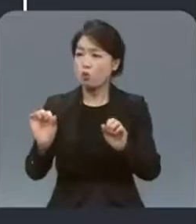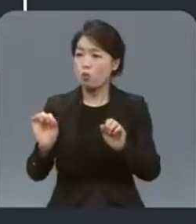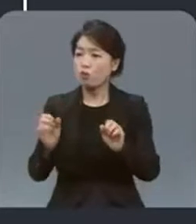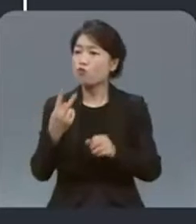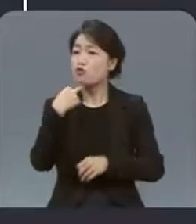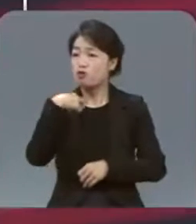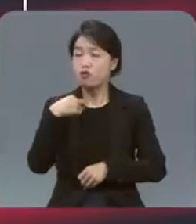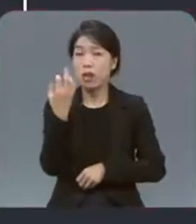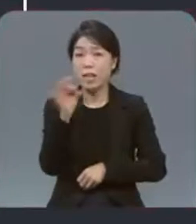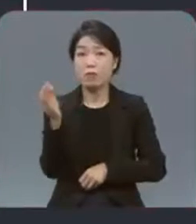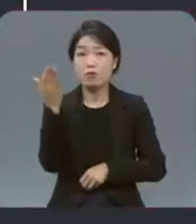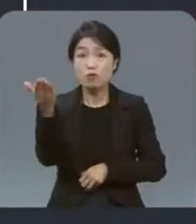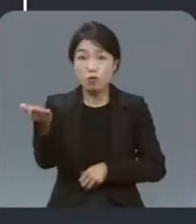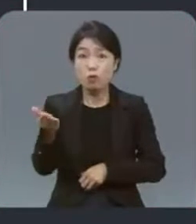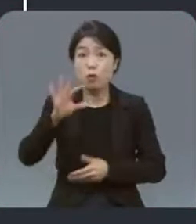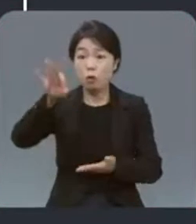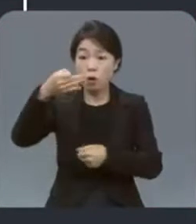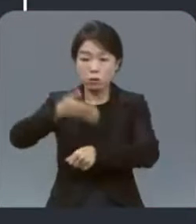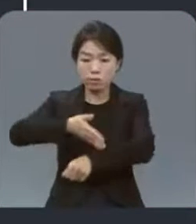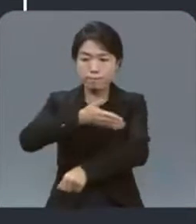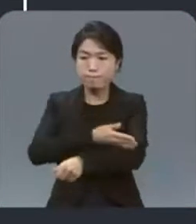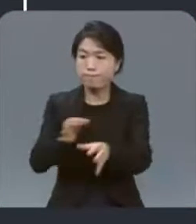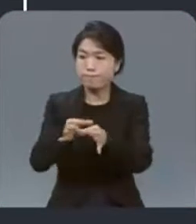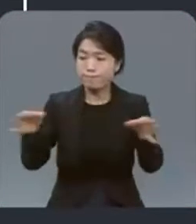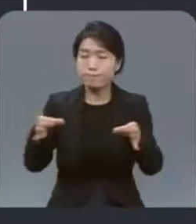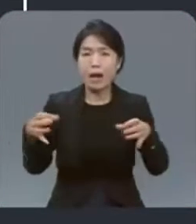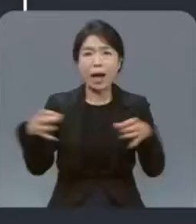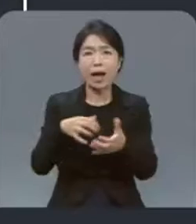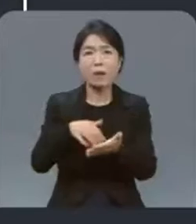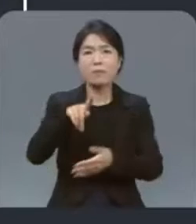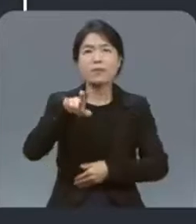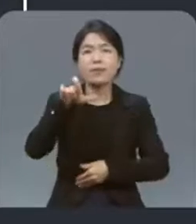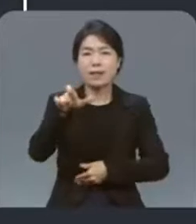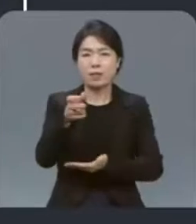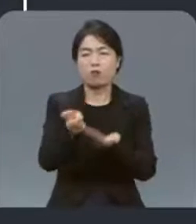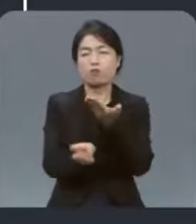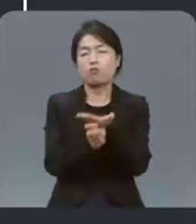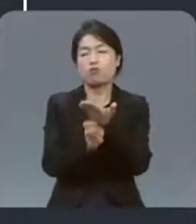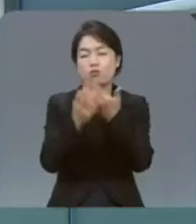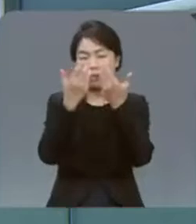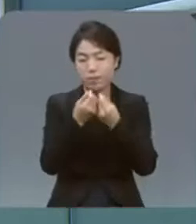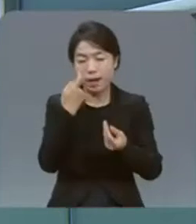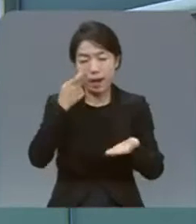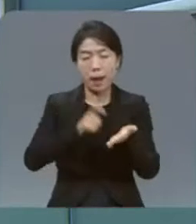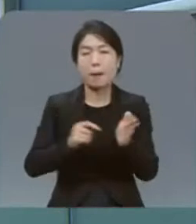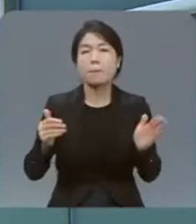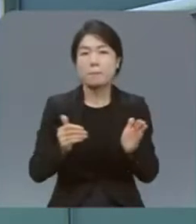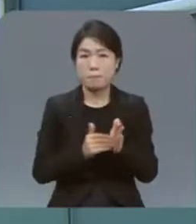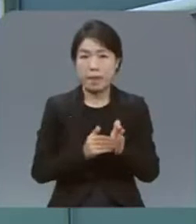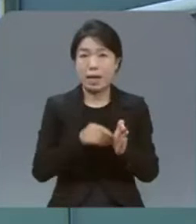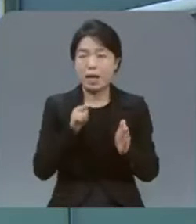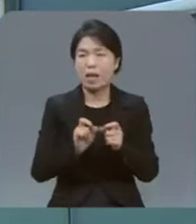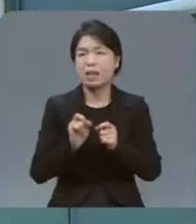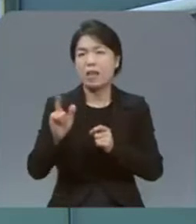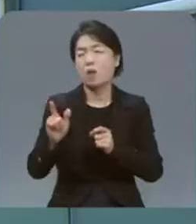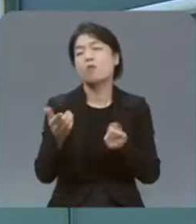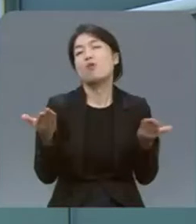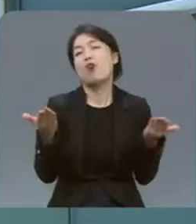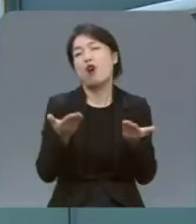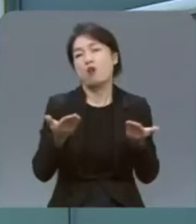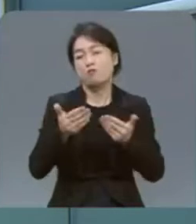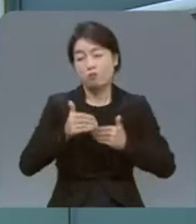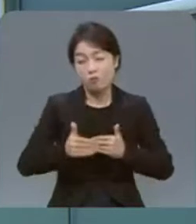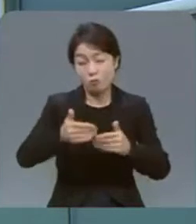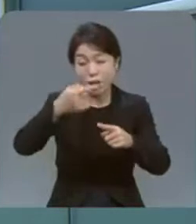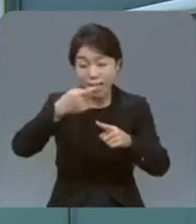과다하게 급여를 지급하는 등 5 2 15건의 부적정 사례 가 적발됐습니다 테크노파크 는 대부분 업무 과정이 빚어진